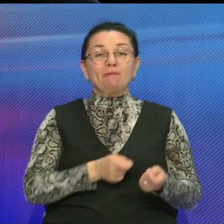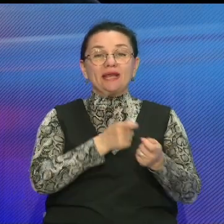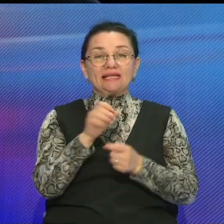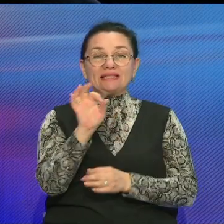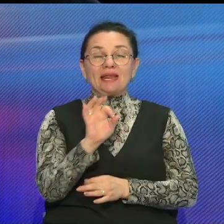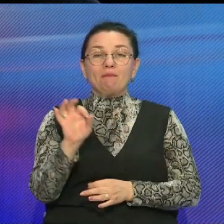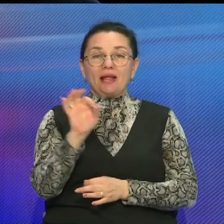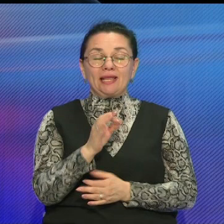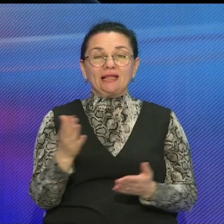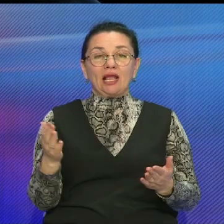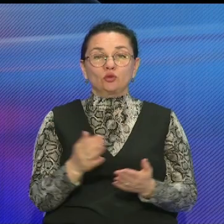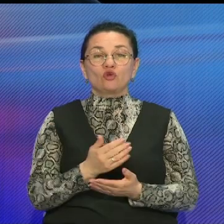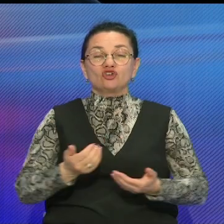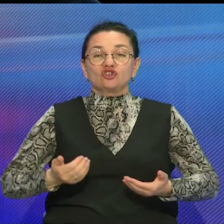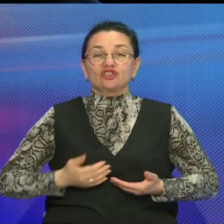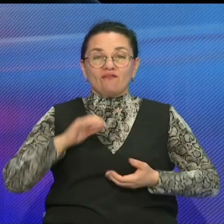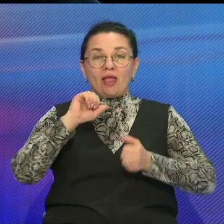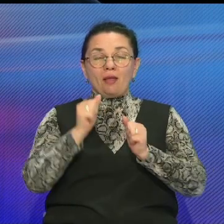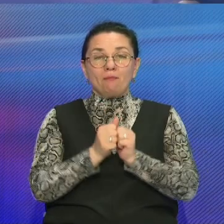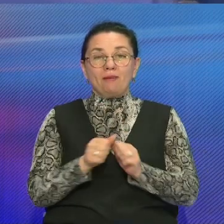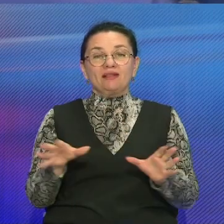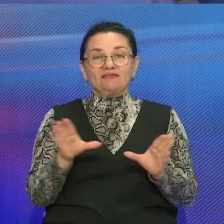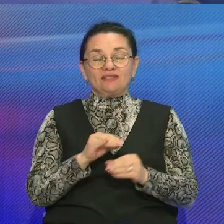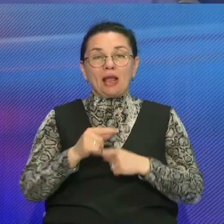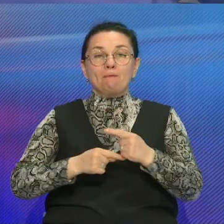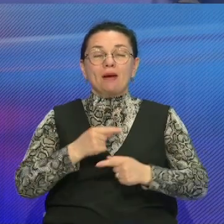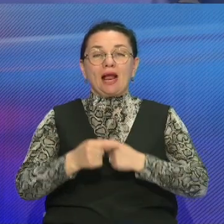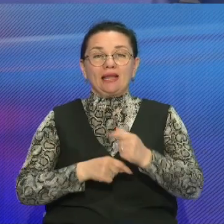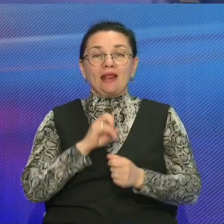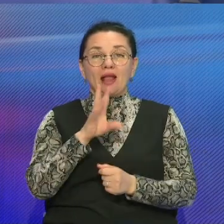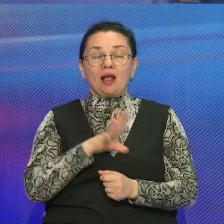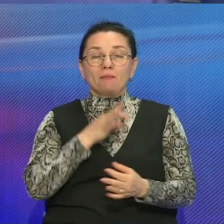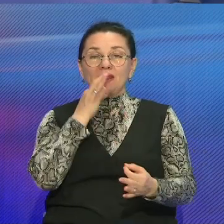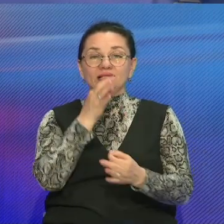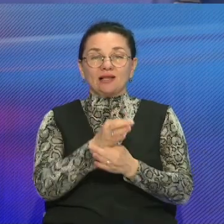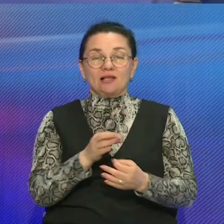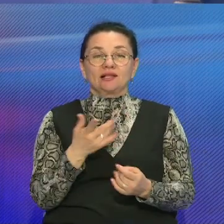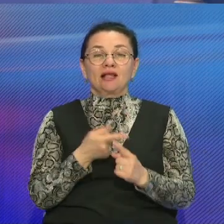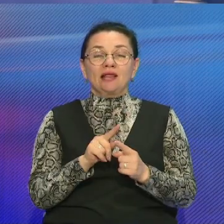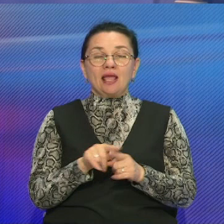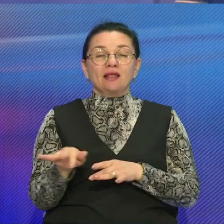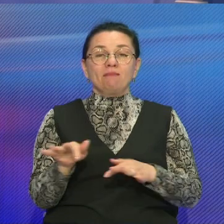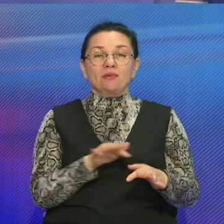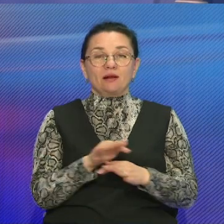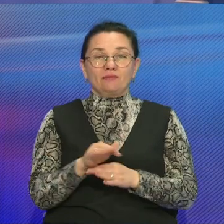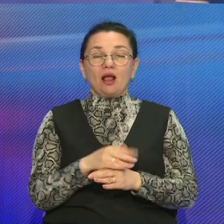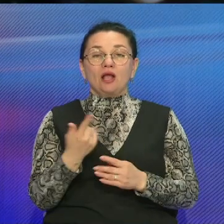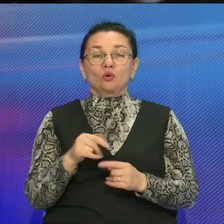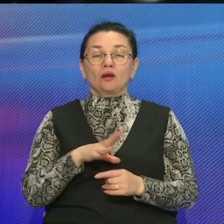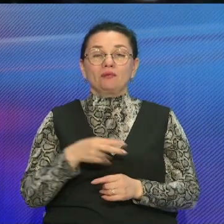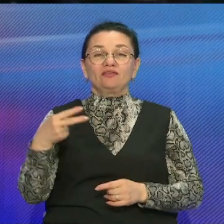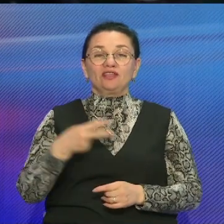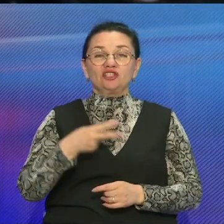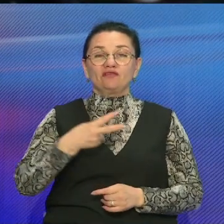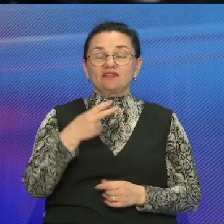часткой проекта «Живая память удячных поколений». Как прохучало на встрече для памятного знака, усталеванного у 2022 году